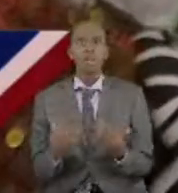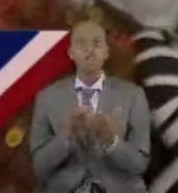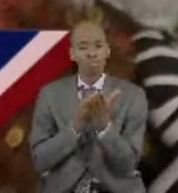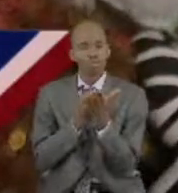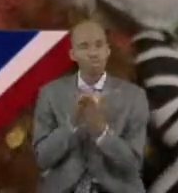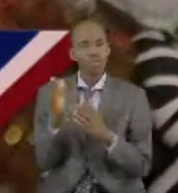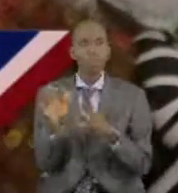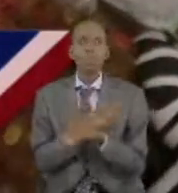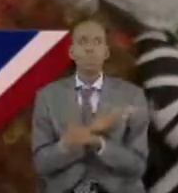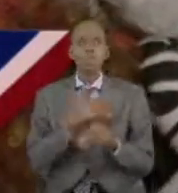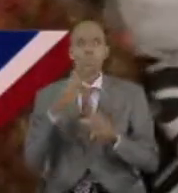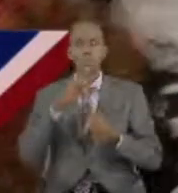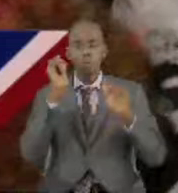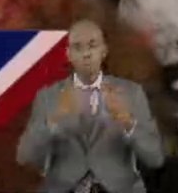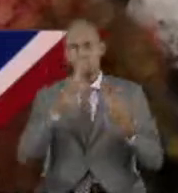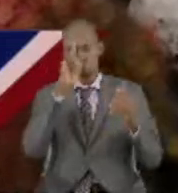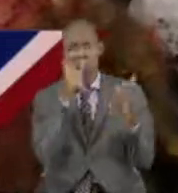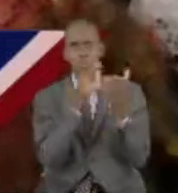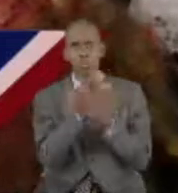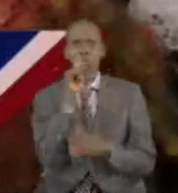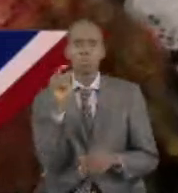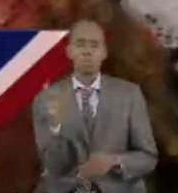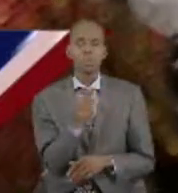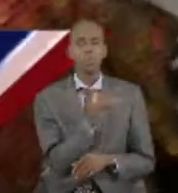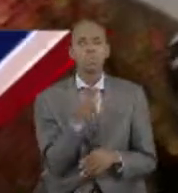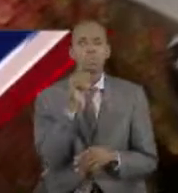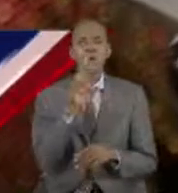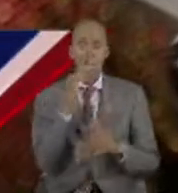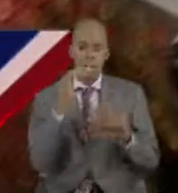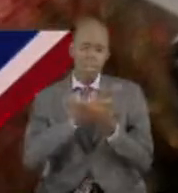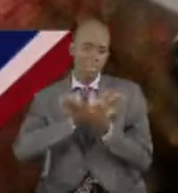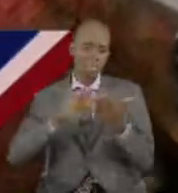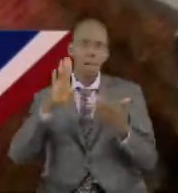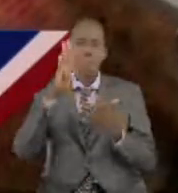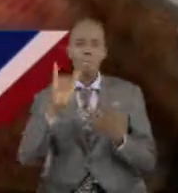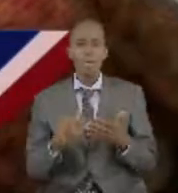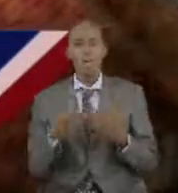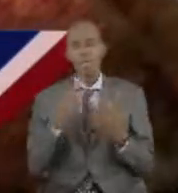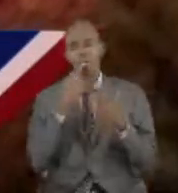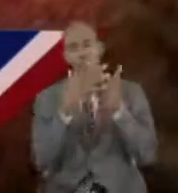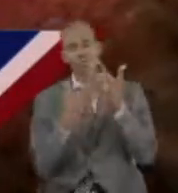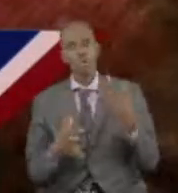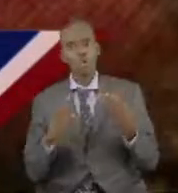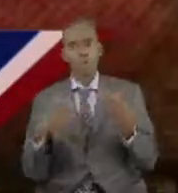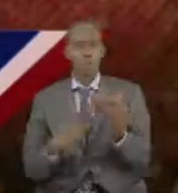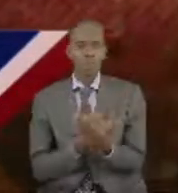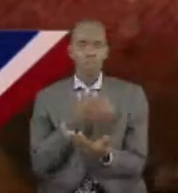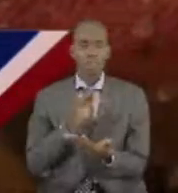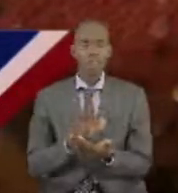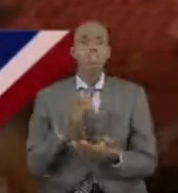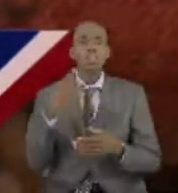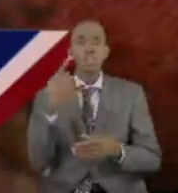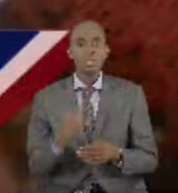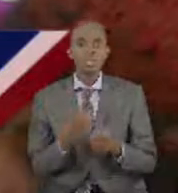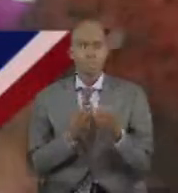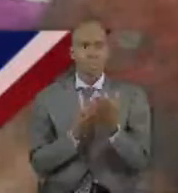êtes véritable, vous êtes plein de vérité, vous êtes digne de la vérité, vous êtes digne de confiance. La